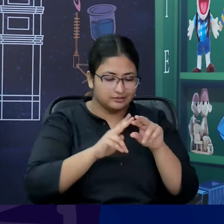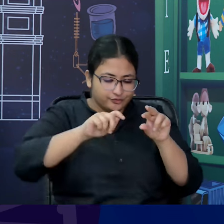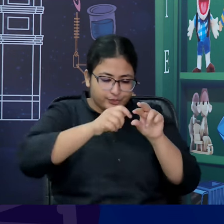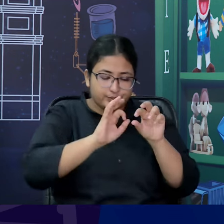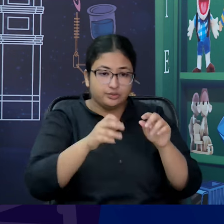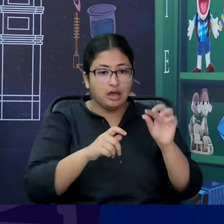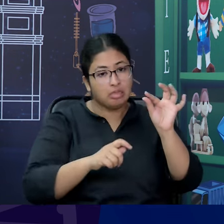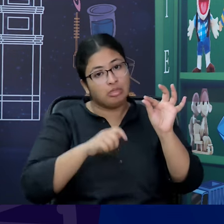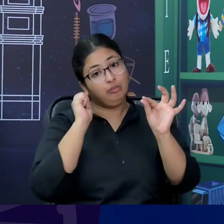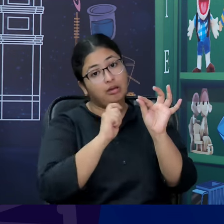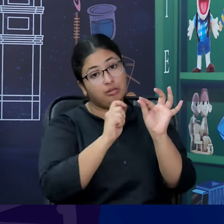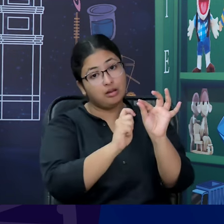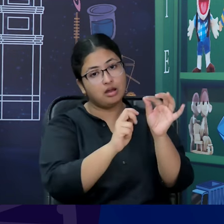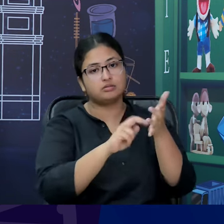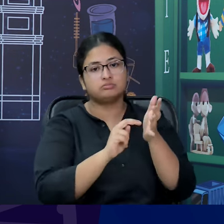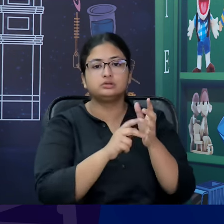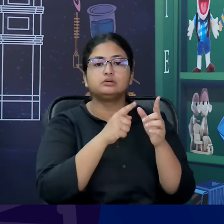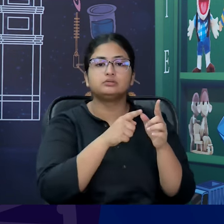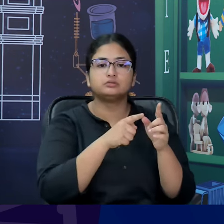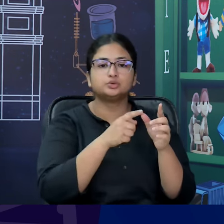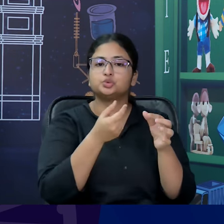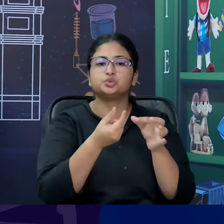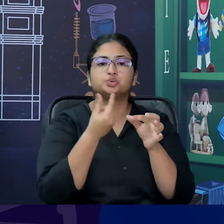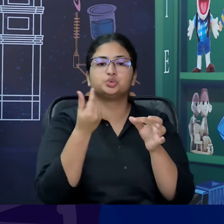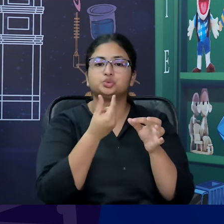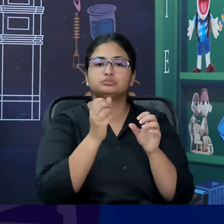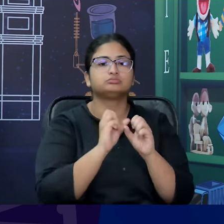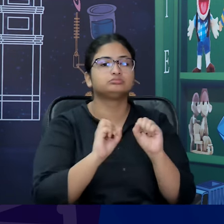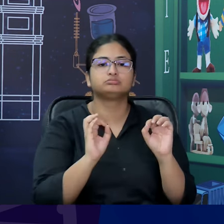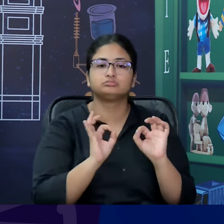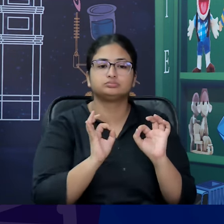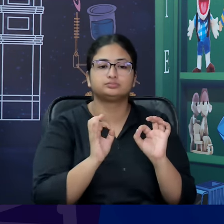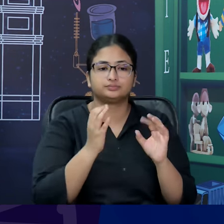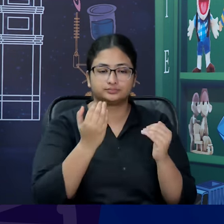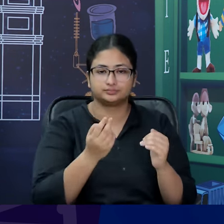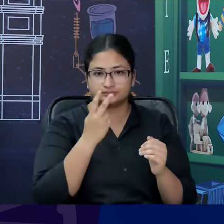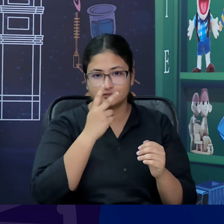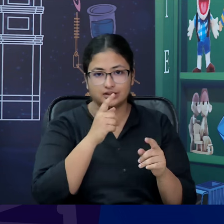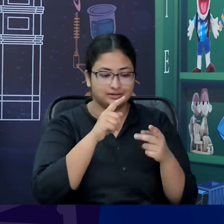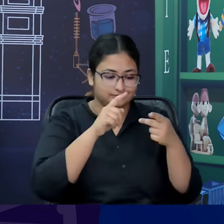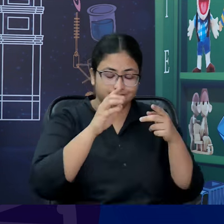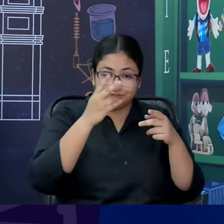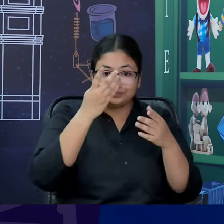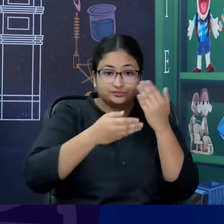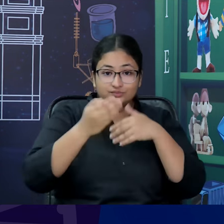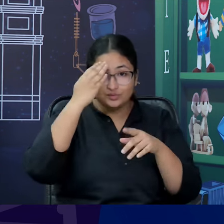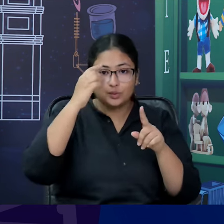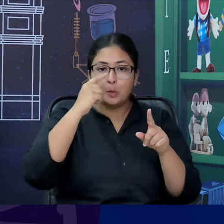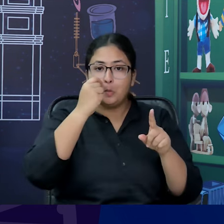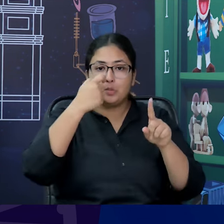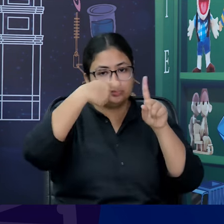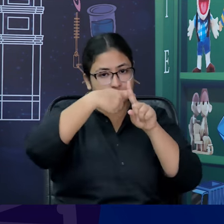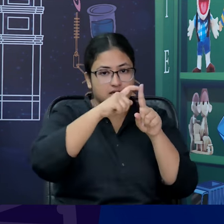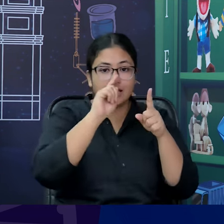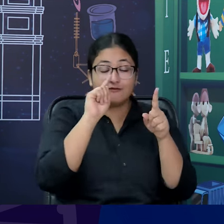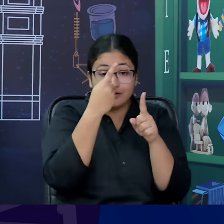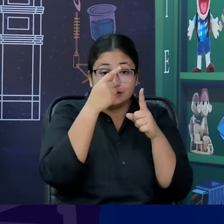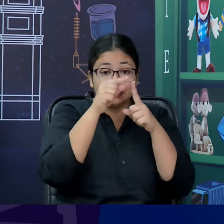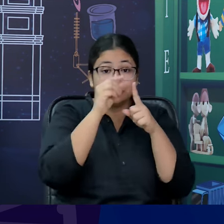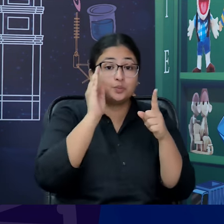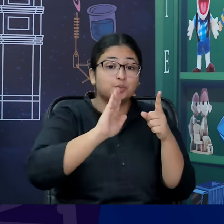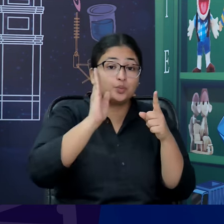कविता में तो कभी फूलों का को को प्रतीक के रूप में इस्तेमाल कर रहे हैं हम एक कविता के अंदर वो कील